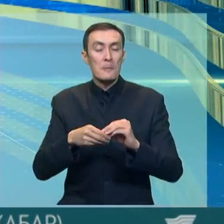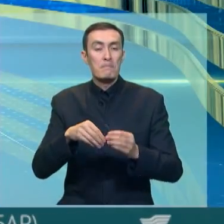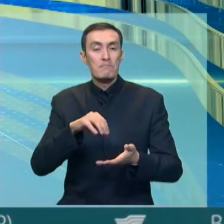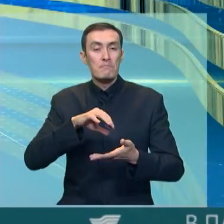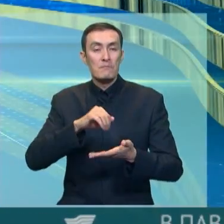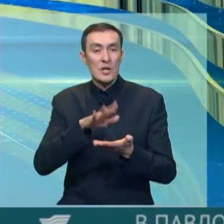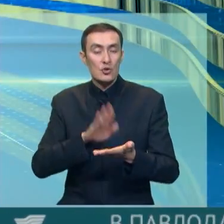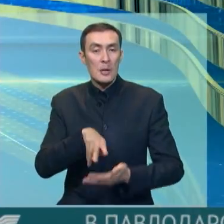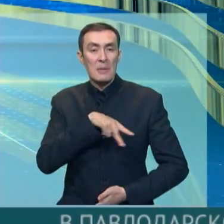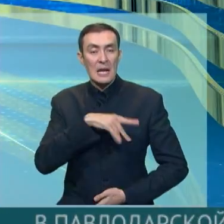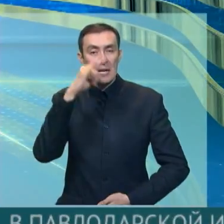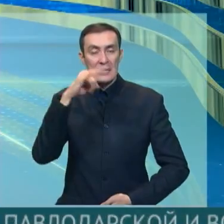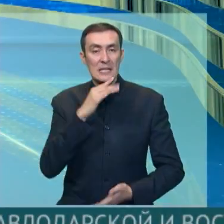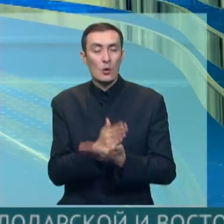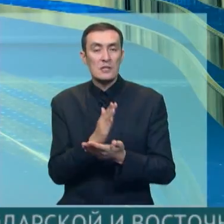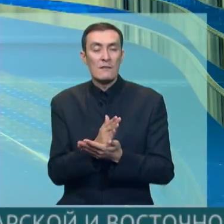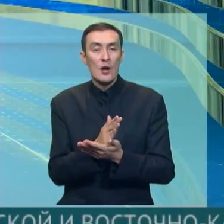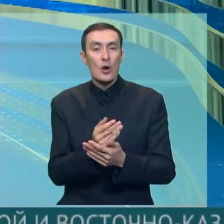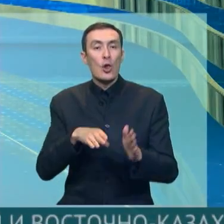медальном зачете Казахстан держится в